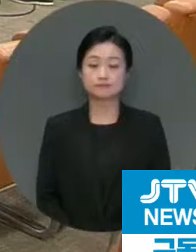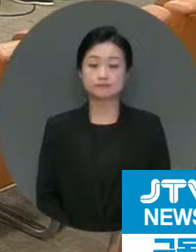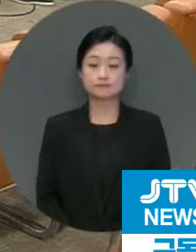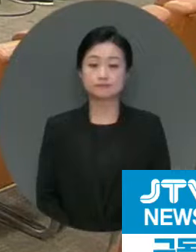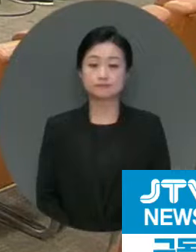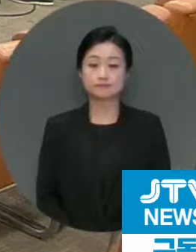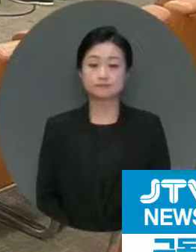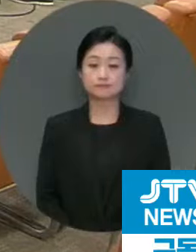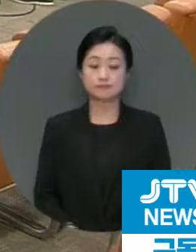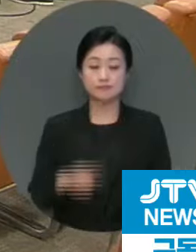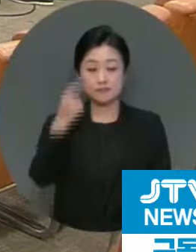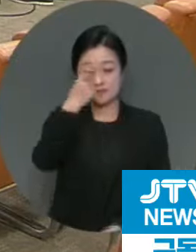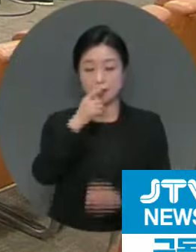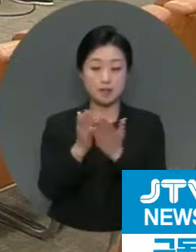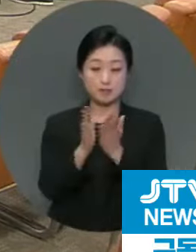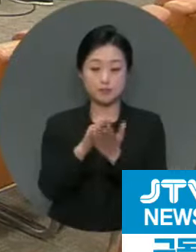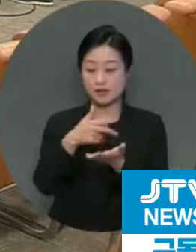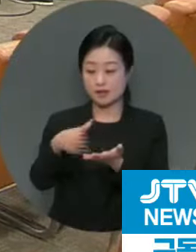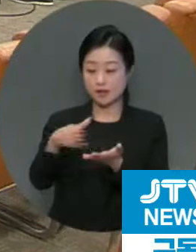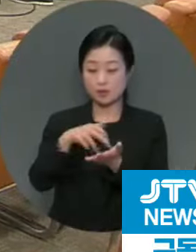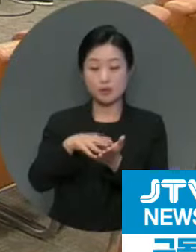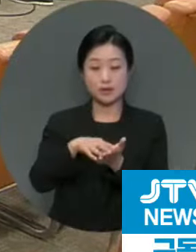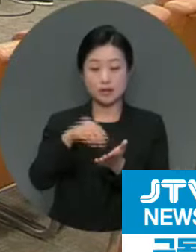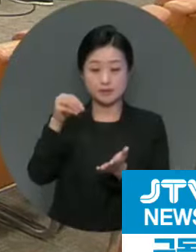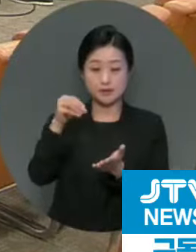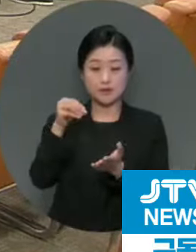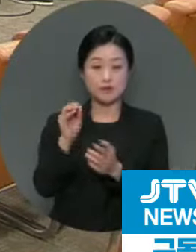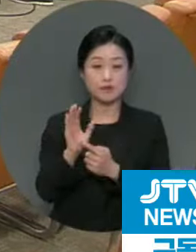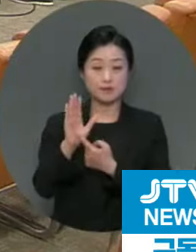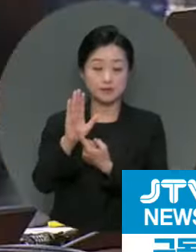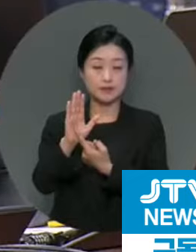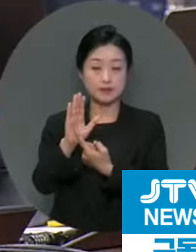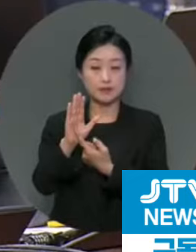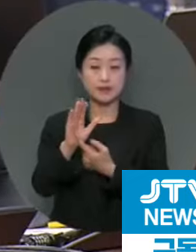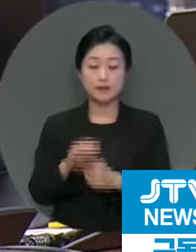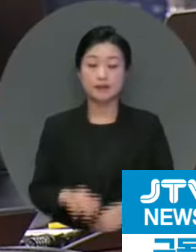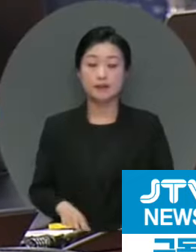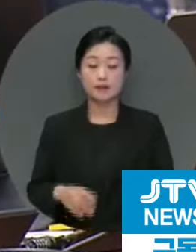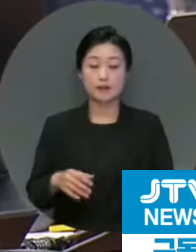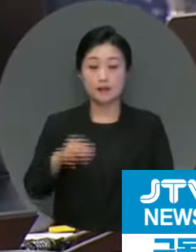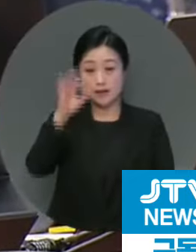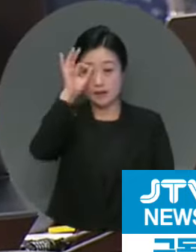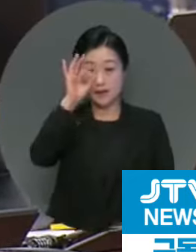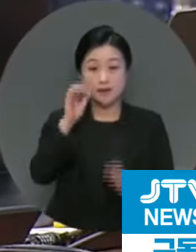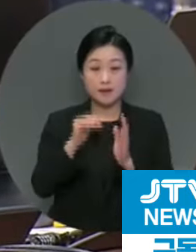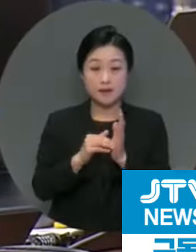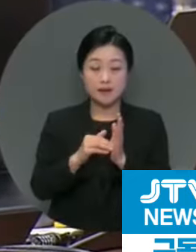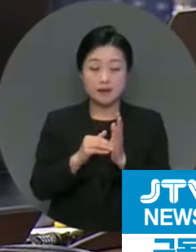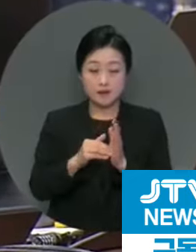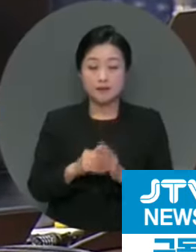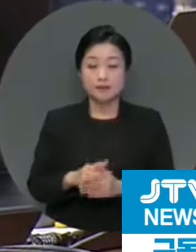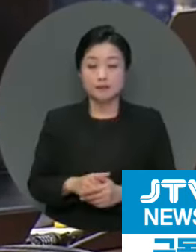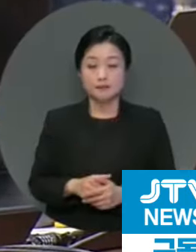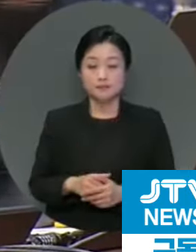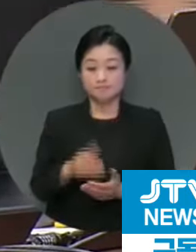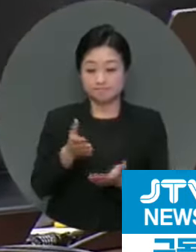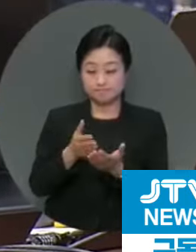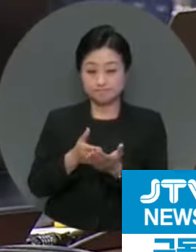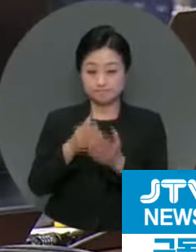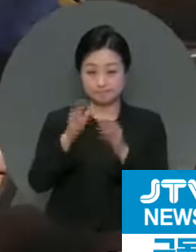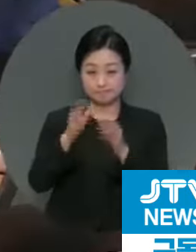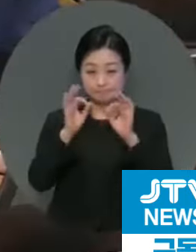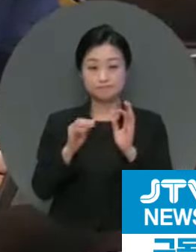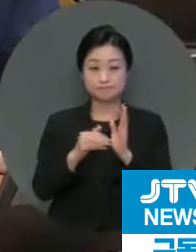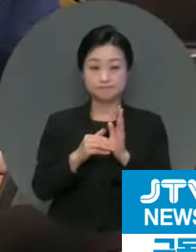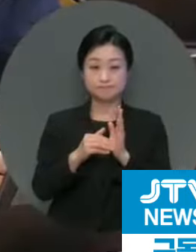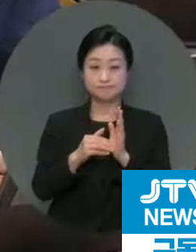명태윤 씨가 페북에 올린 그 카톡 캡처본 있지 않습니까? 네. 예, 그거 보신 적 있으시죠? 네, 보도되고 나서